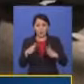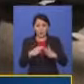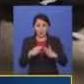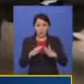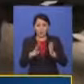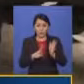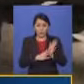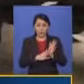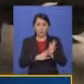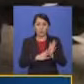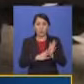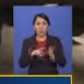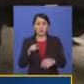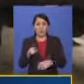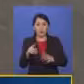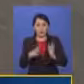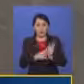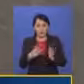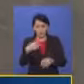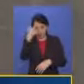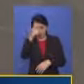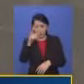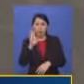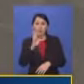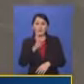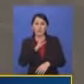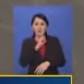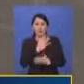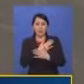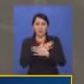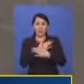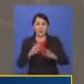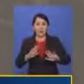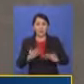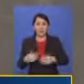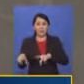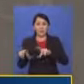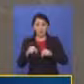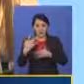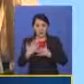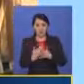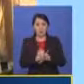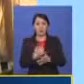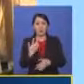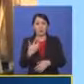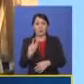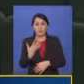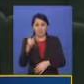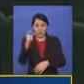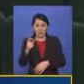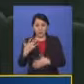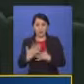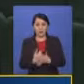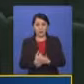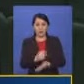тұрғын үйде өрт шығып, 1940 жылы туған әйел мерт болды. Оқиға орнына келген құтқарушылар 35 адамды қауіпсіз жерге шығарды. Бұл